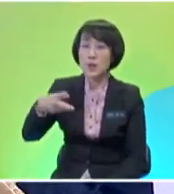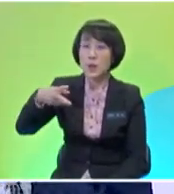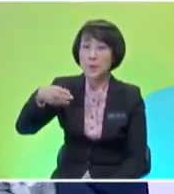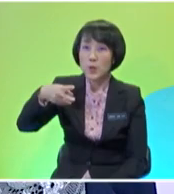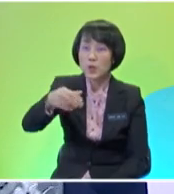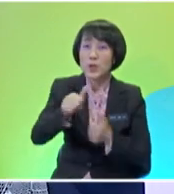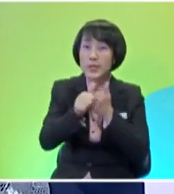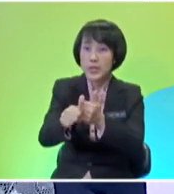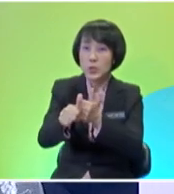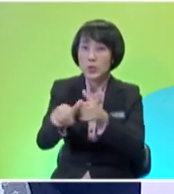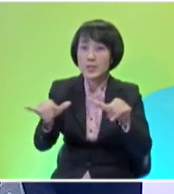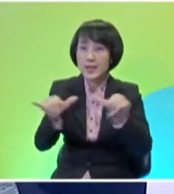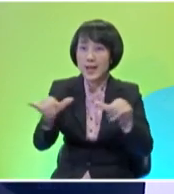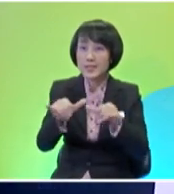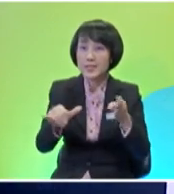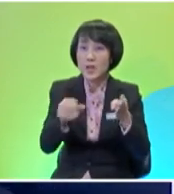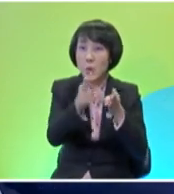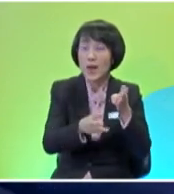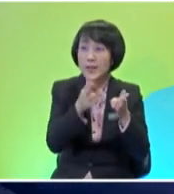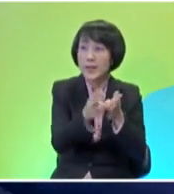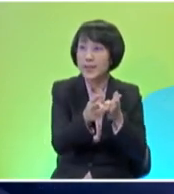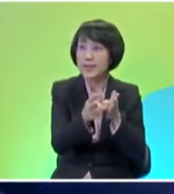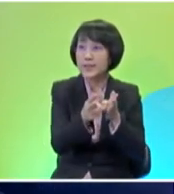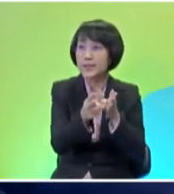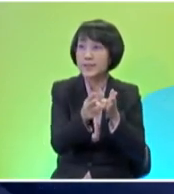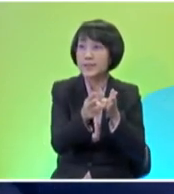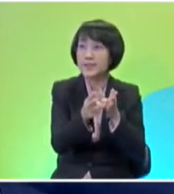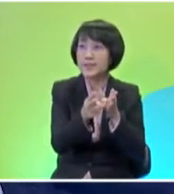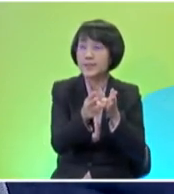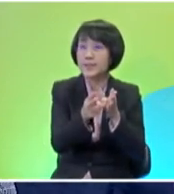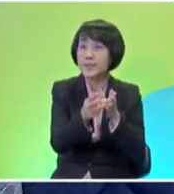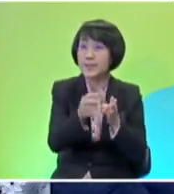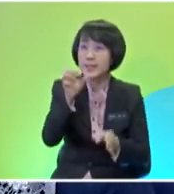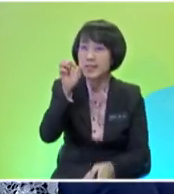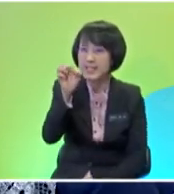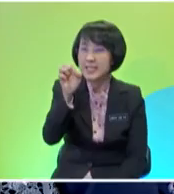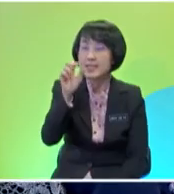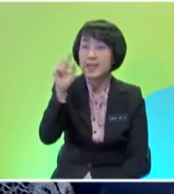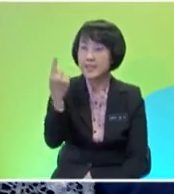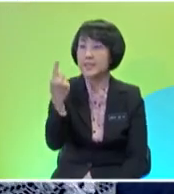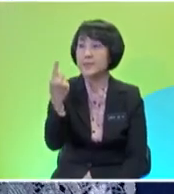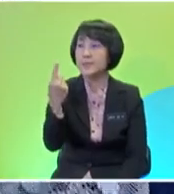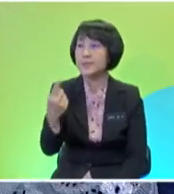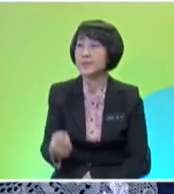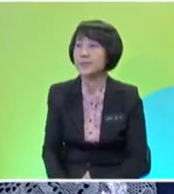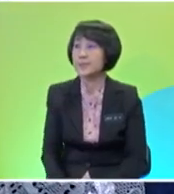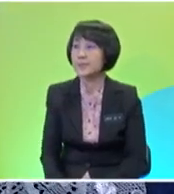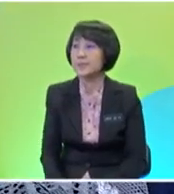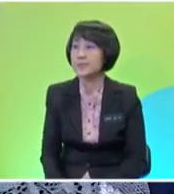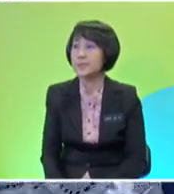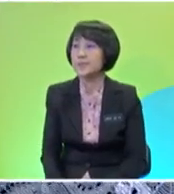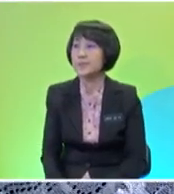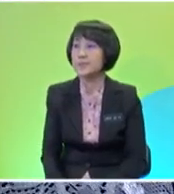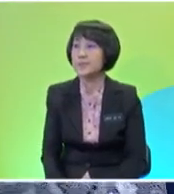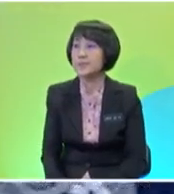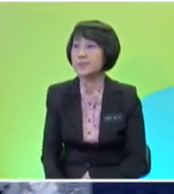Sebab kalau Ifan potong ikut yang ini, Ifan tak boleh nak lekatkan dekat mana. Okey, itu yang mungkin kadang-kadang silaplah murid-murid.